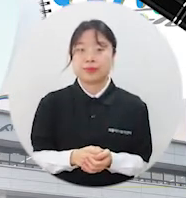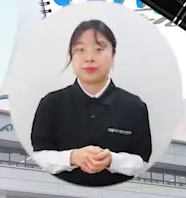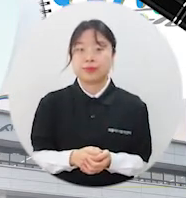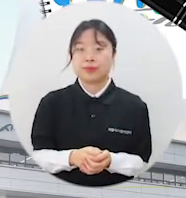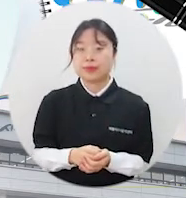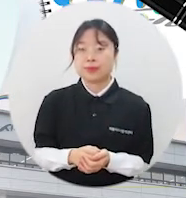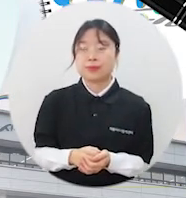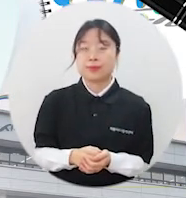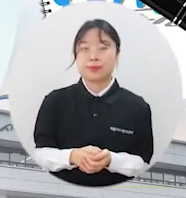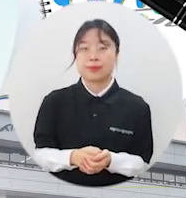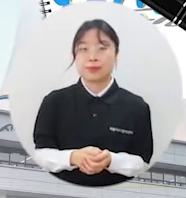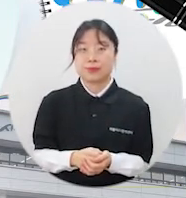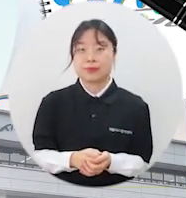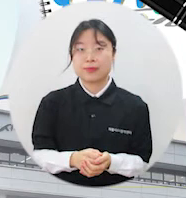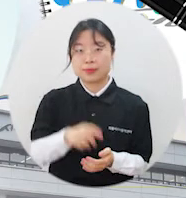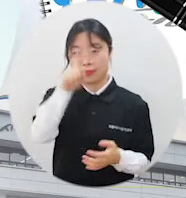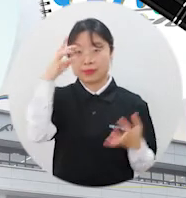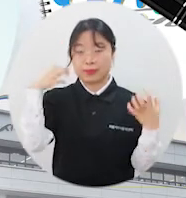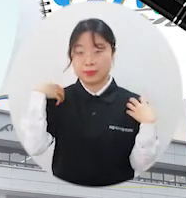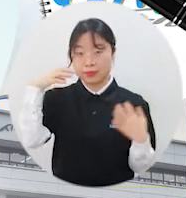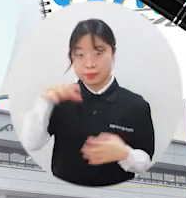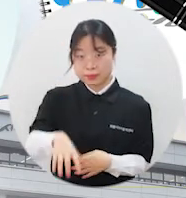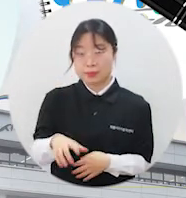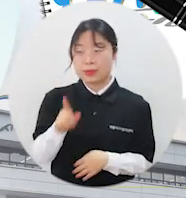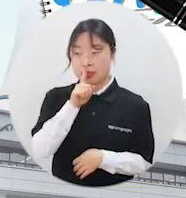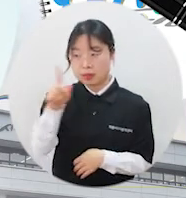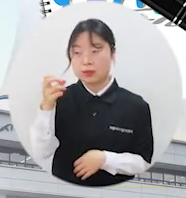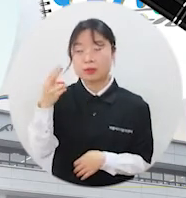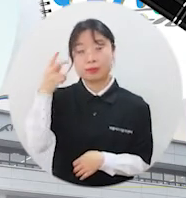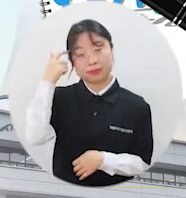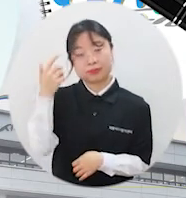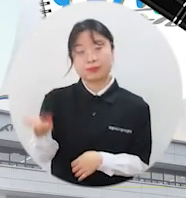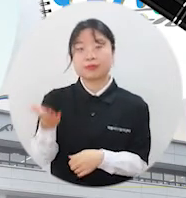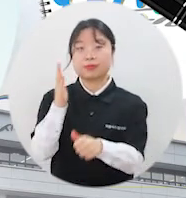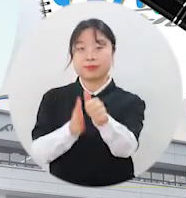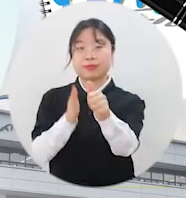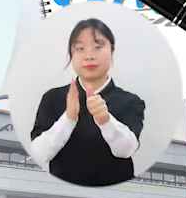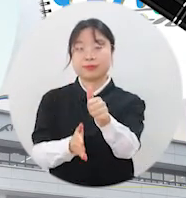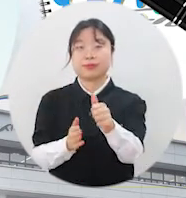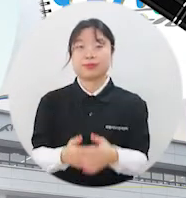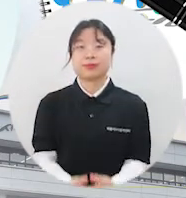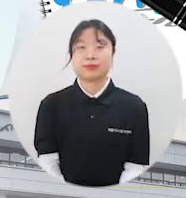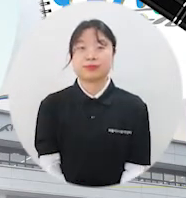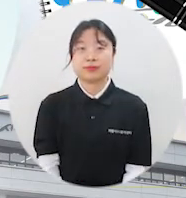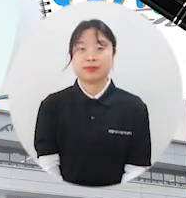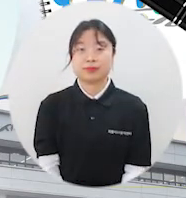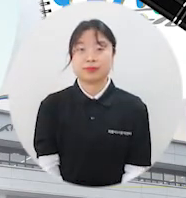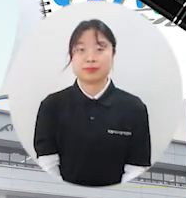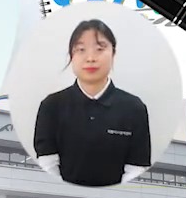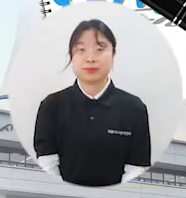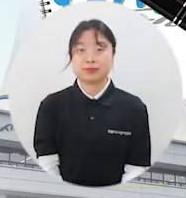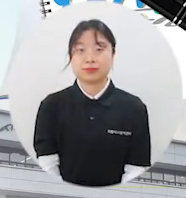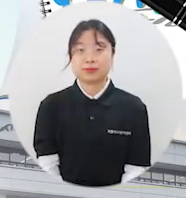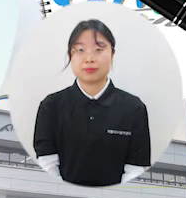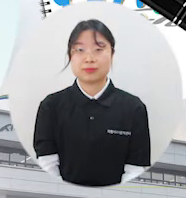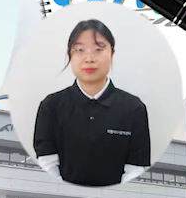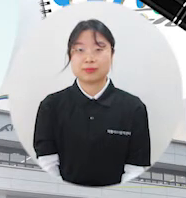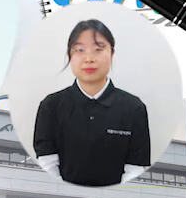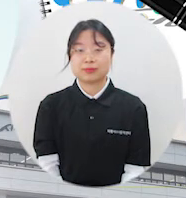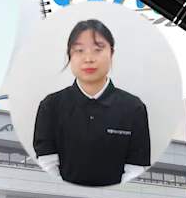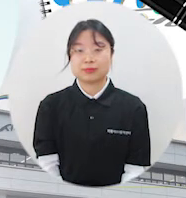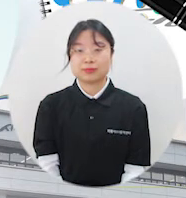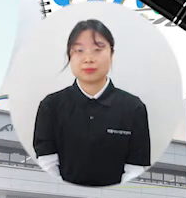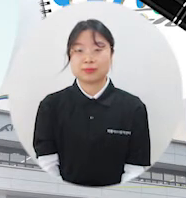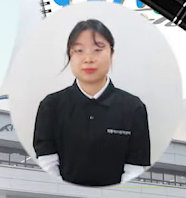홈페이지 고시공고 게시판을 통해 참가 신청서를 작성하여 이메일이나 방문 접수를 하시면 됩니다.